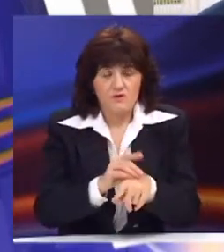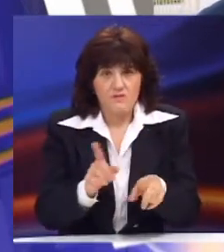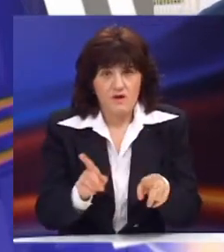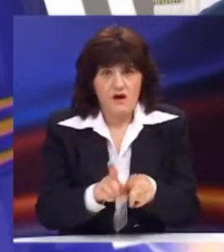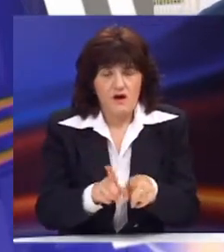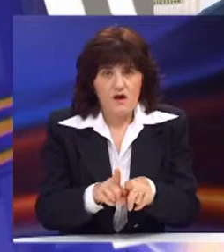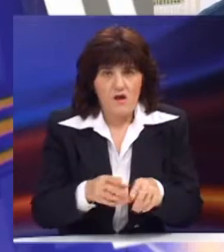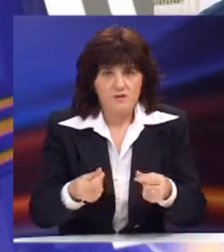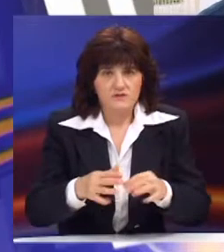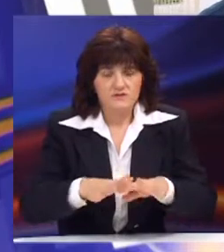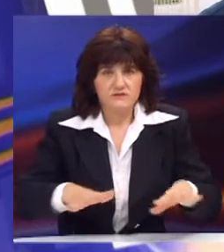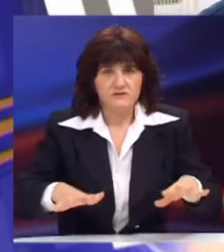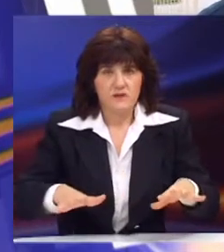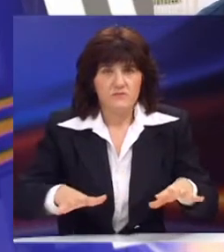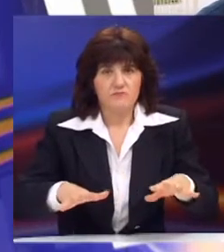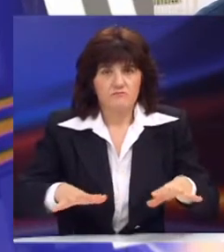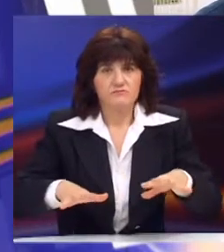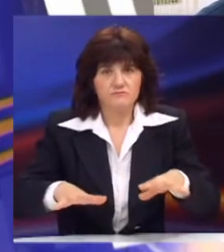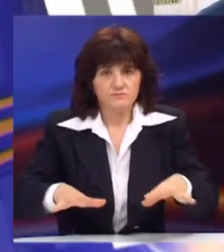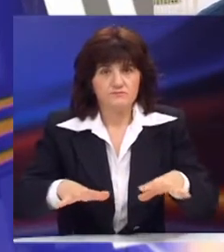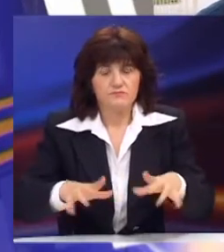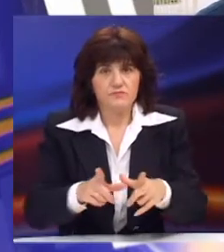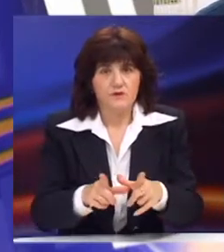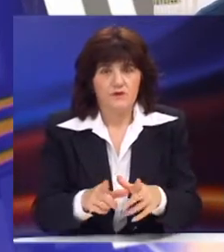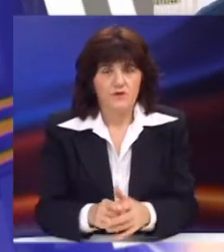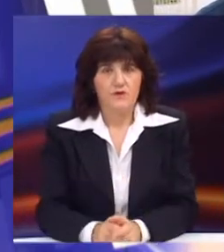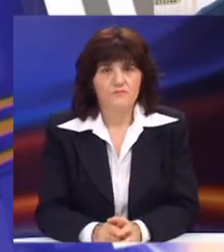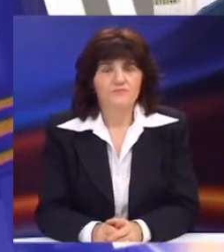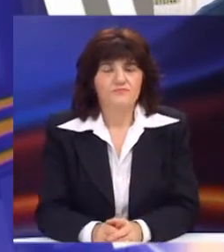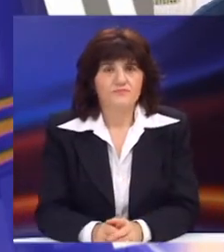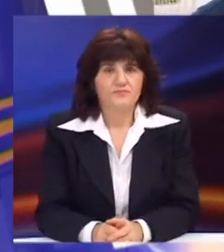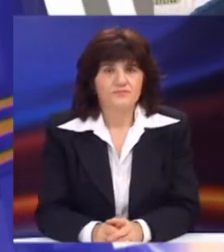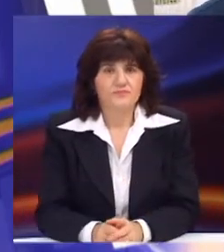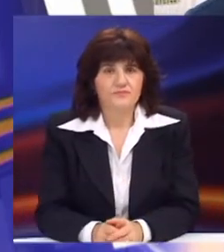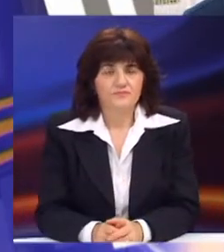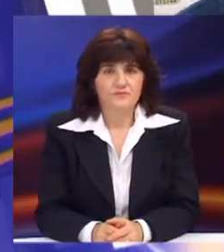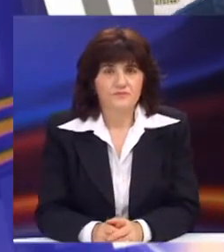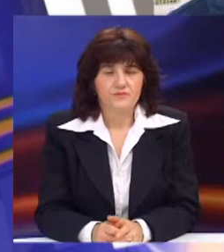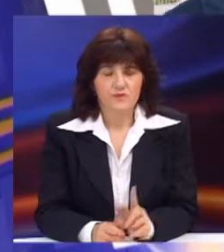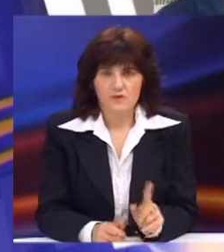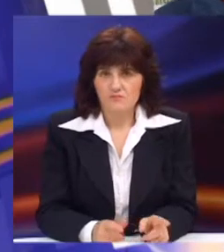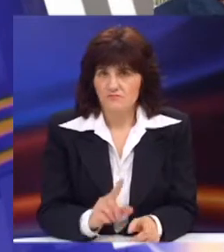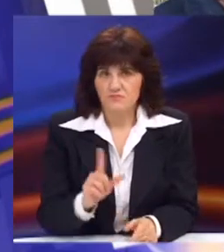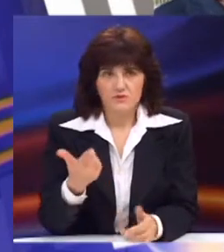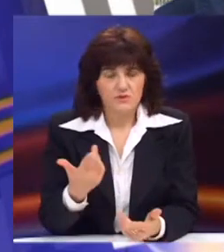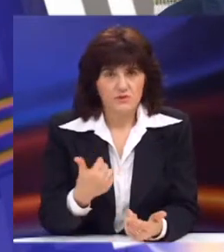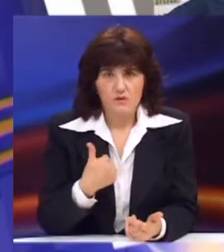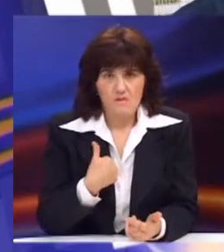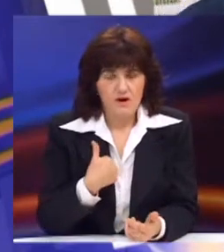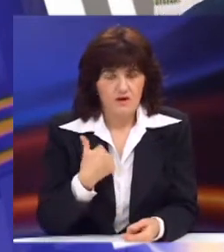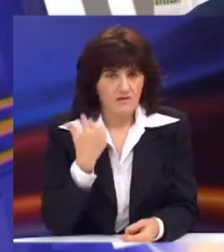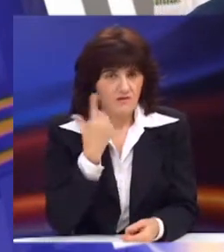osjetimo kao da se tlo onako pomera, kao da se trese, da kažem. A inače ovako